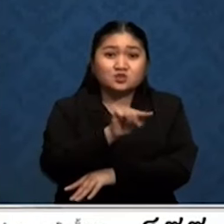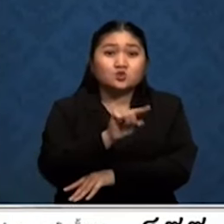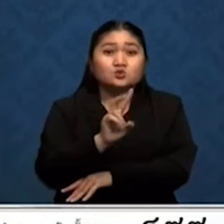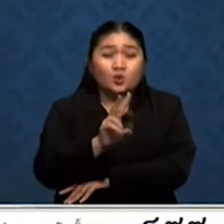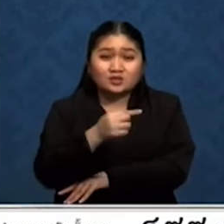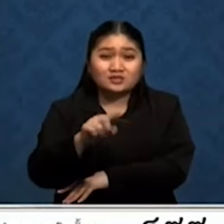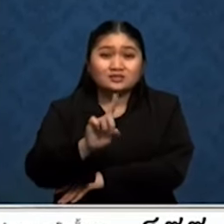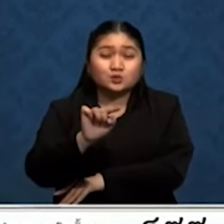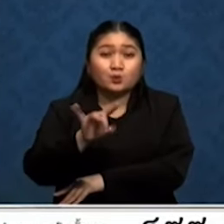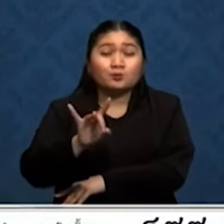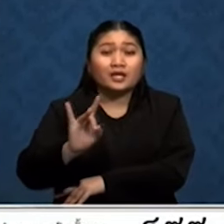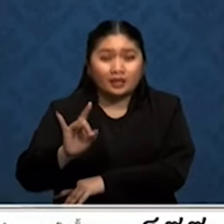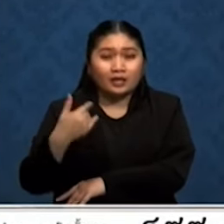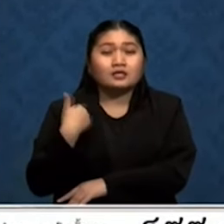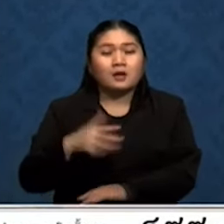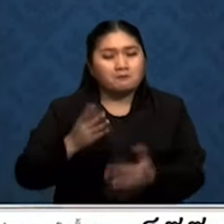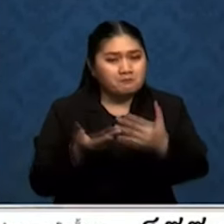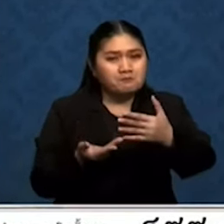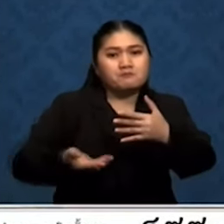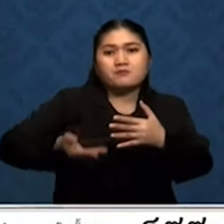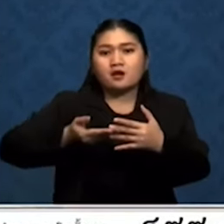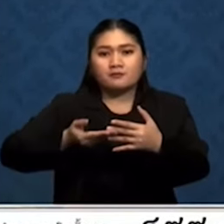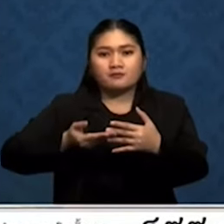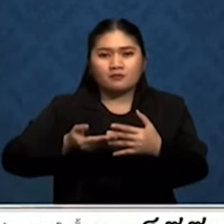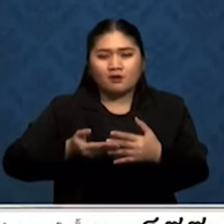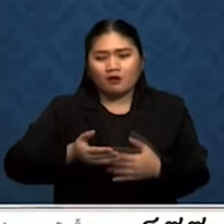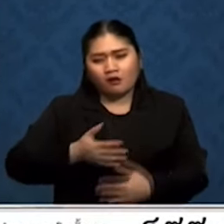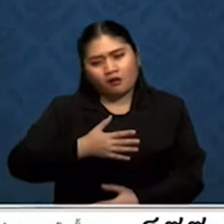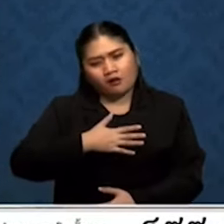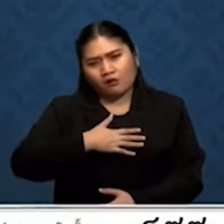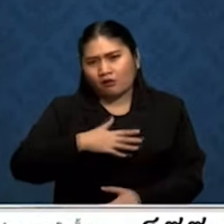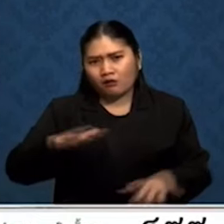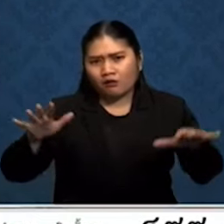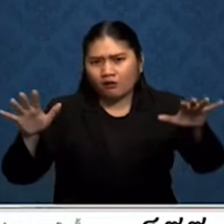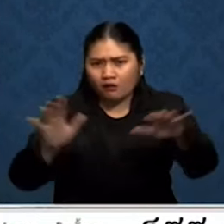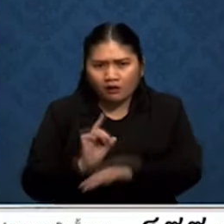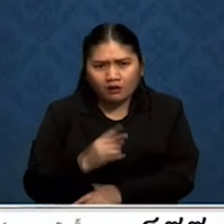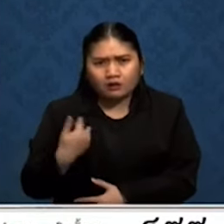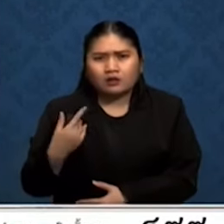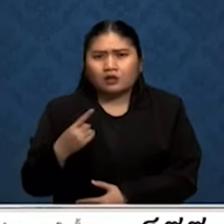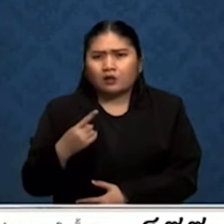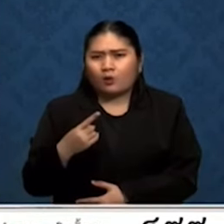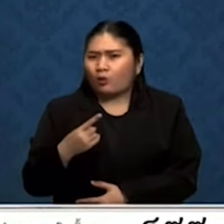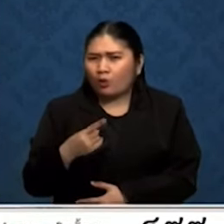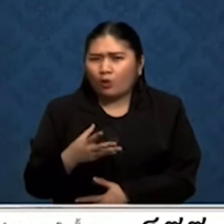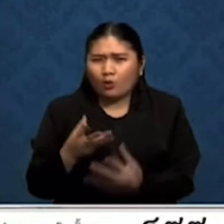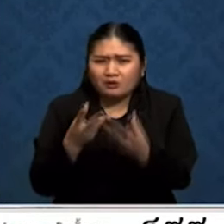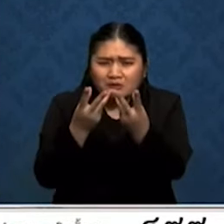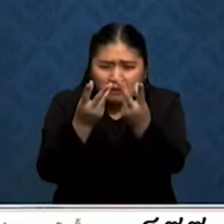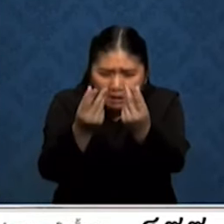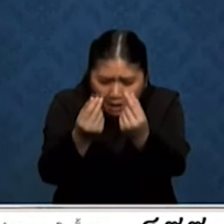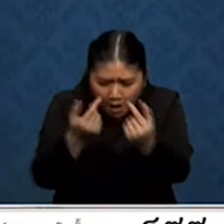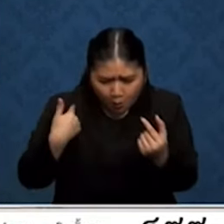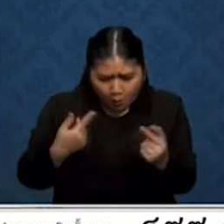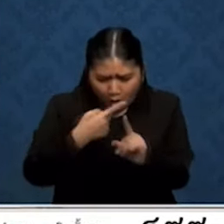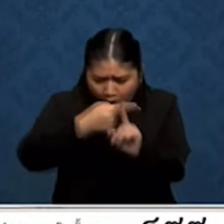% เพิมขึ้นพูดอย่กตลกคาเฟ้ดูถูกคนคดเลขเป็นทงประเทศเลย